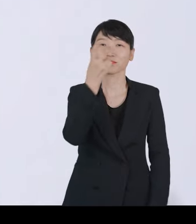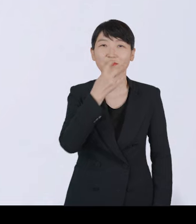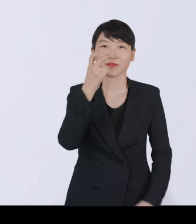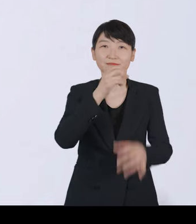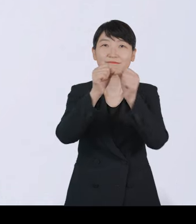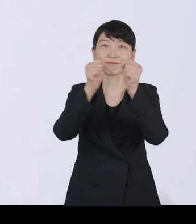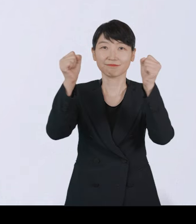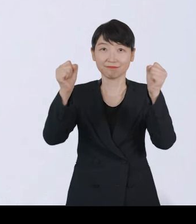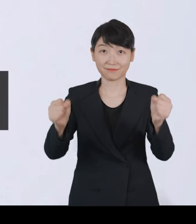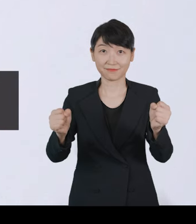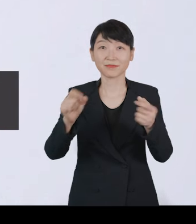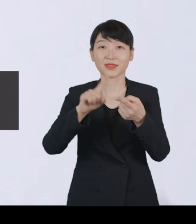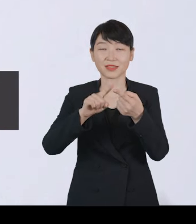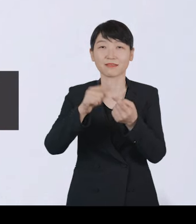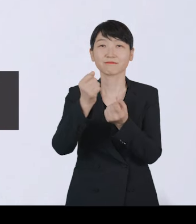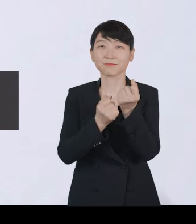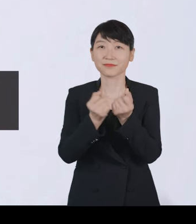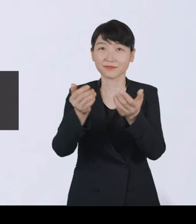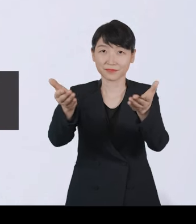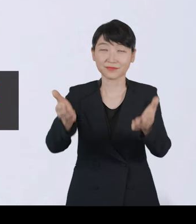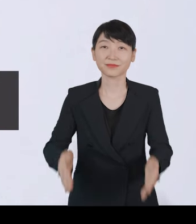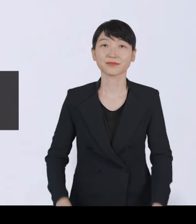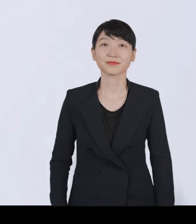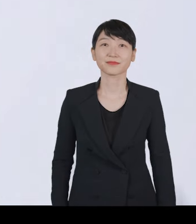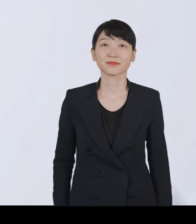마지막으로 모니터링 시스템입니다.